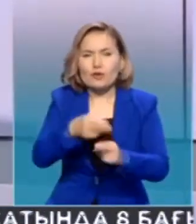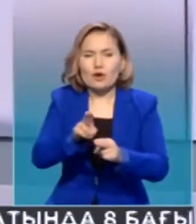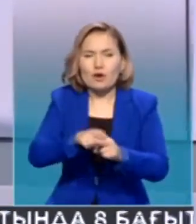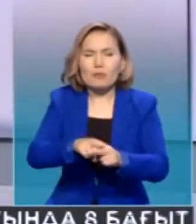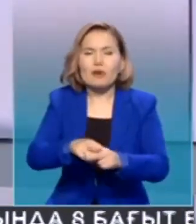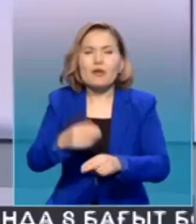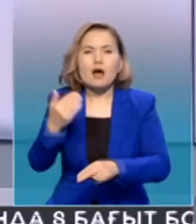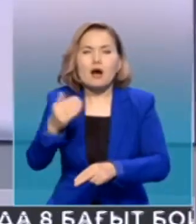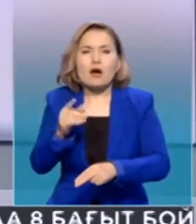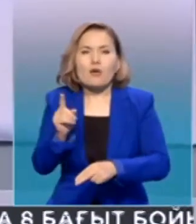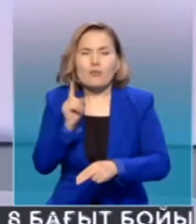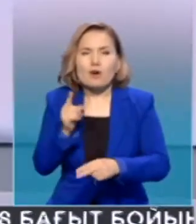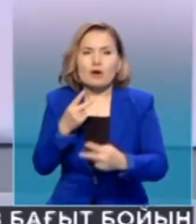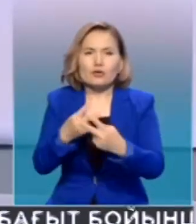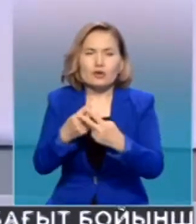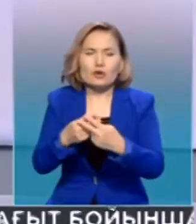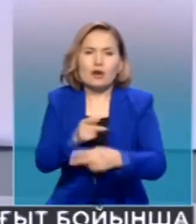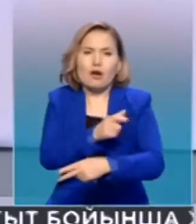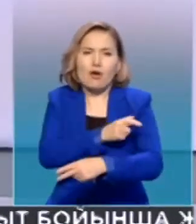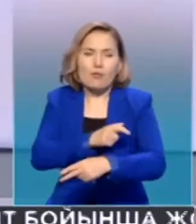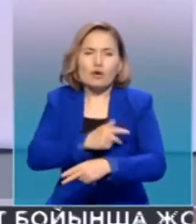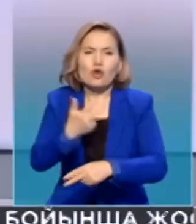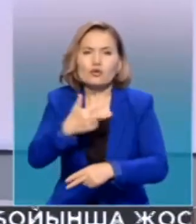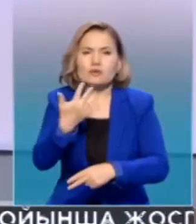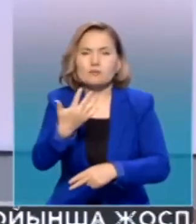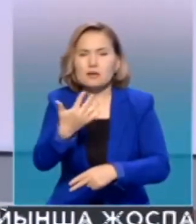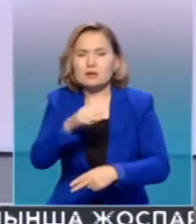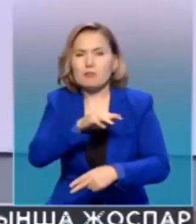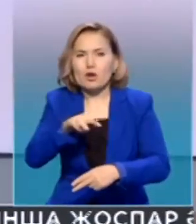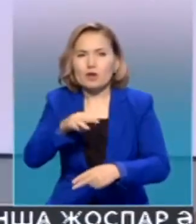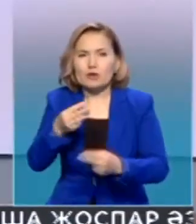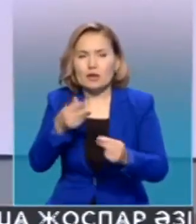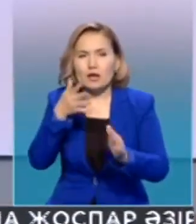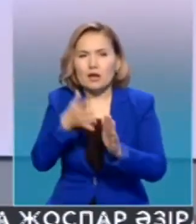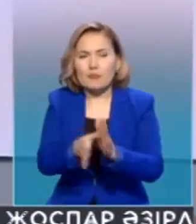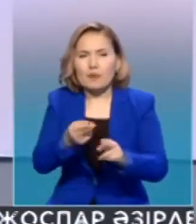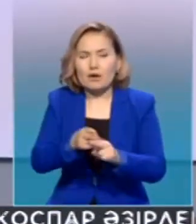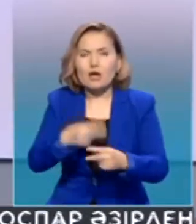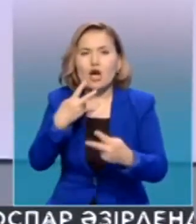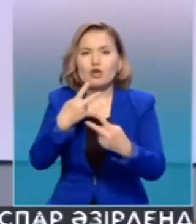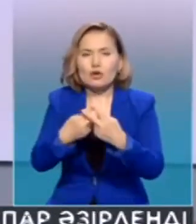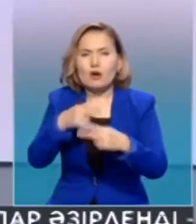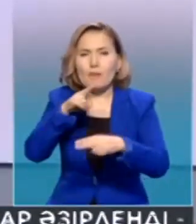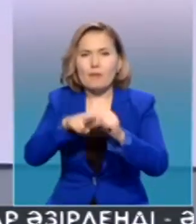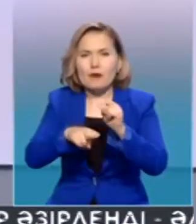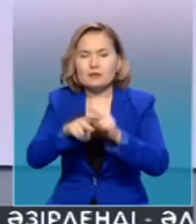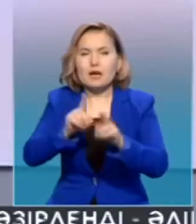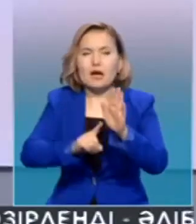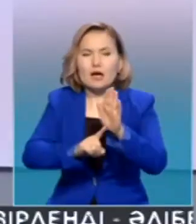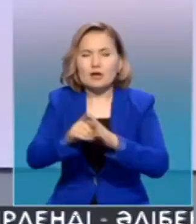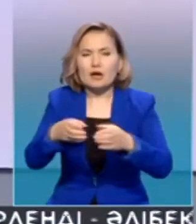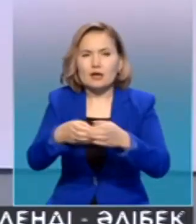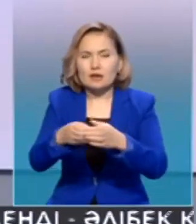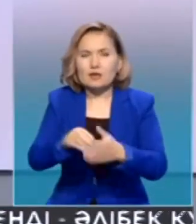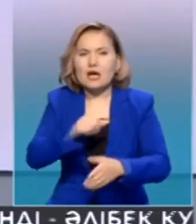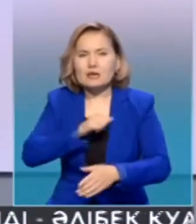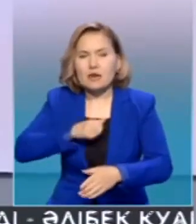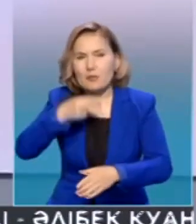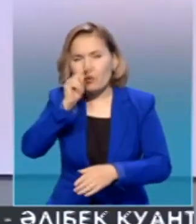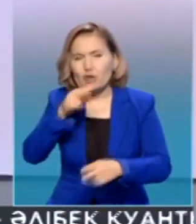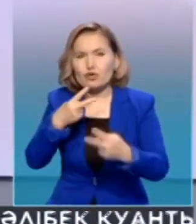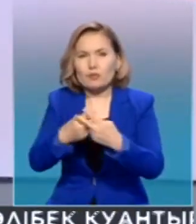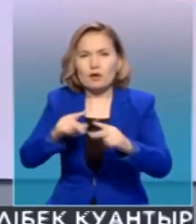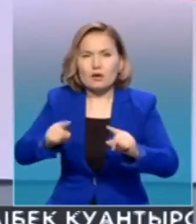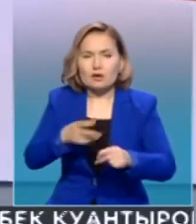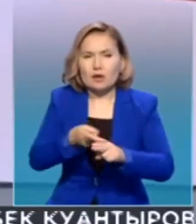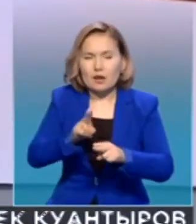үшін бюджеттен 35 миллион теңге жұмсалған. Бір қызығы, осы түрмені салып бастағандардың өздері қазір түрмеде отыр. Аяқсыз